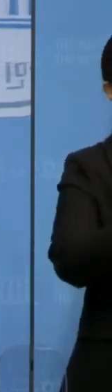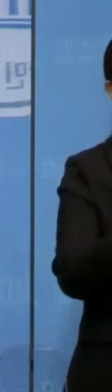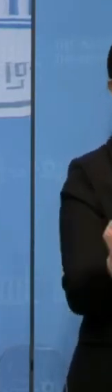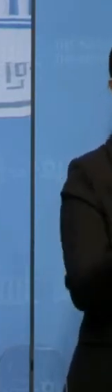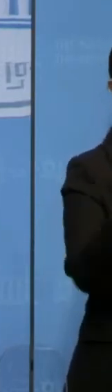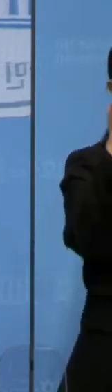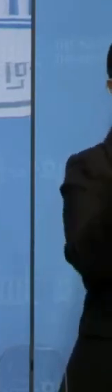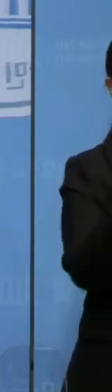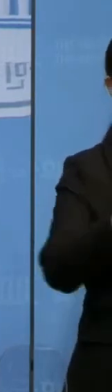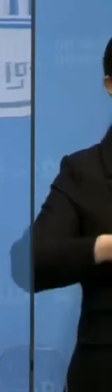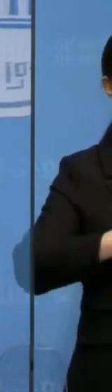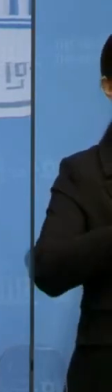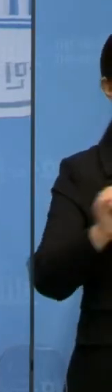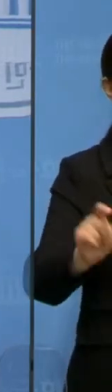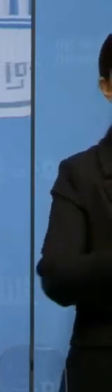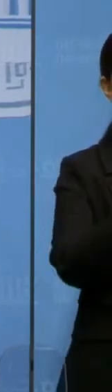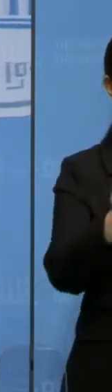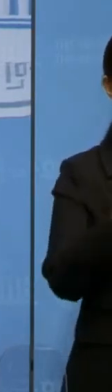전국민